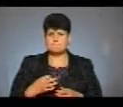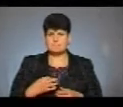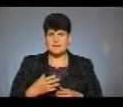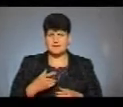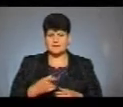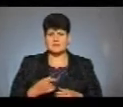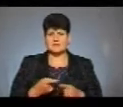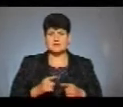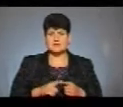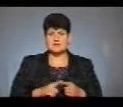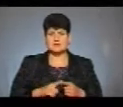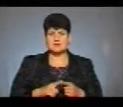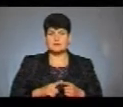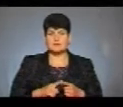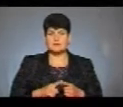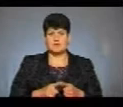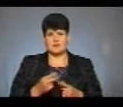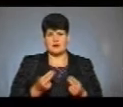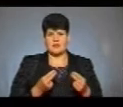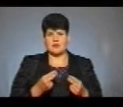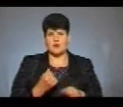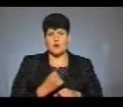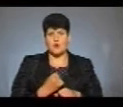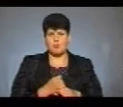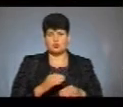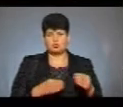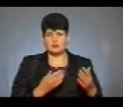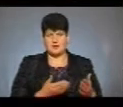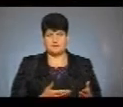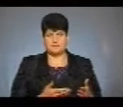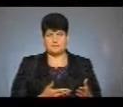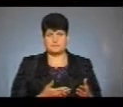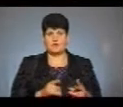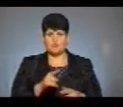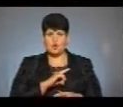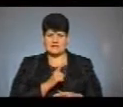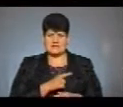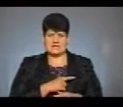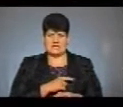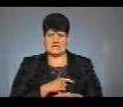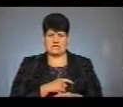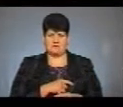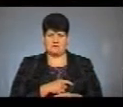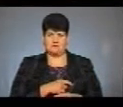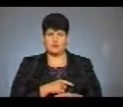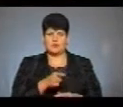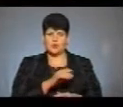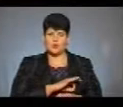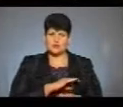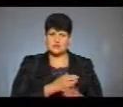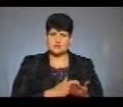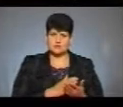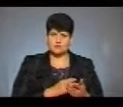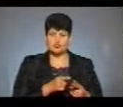цій шахматній дошці трудовій грає роботодавець. І в нього сильніші фігури. На його боці юридична служба, в